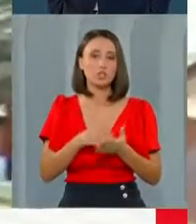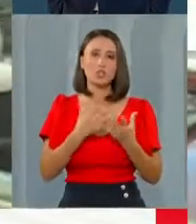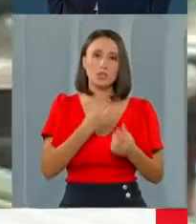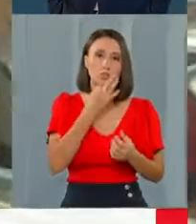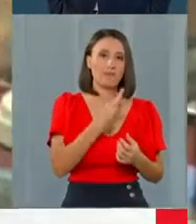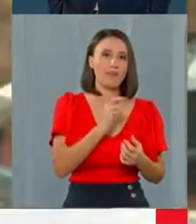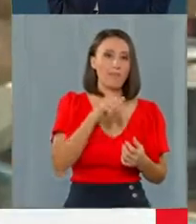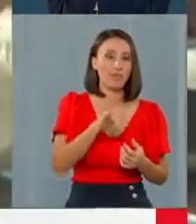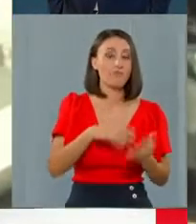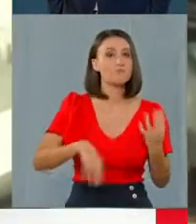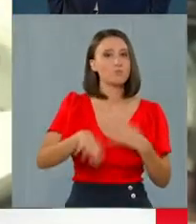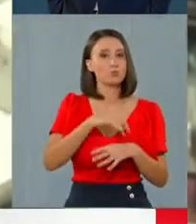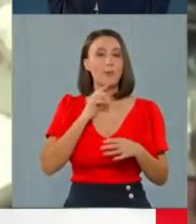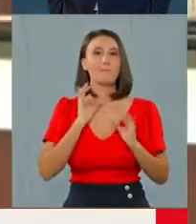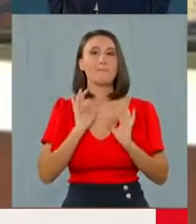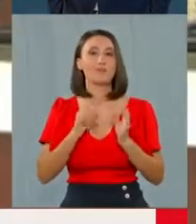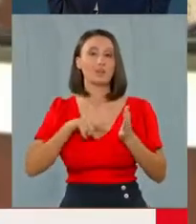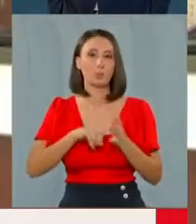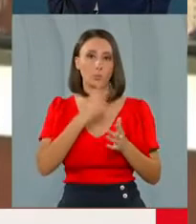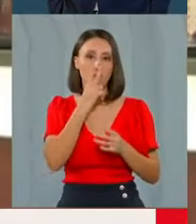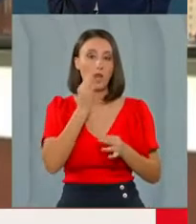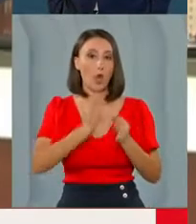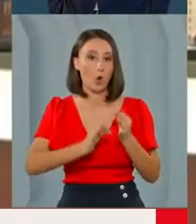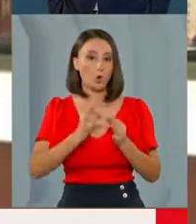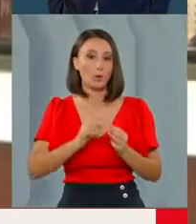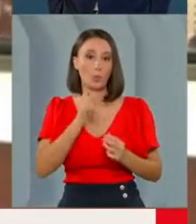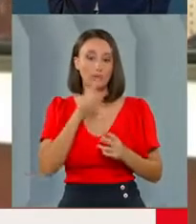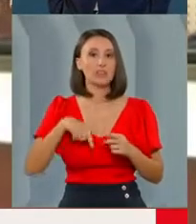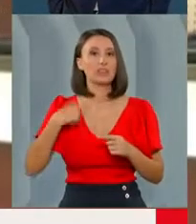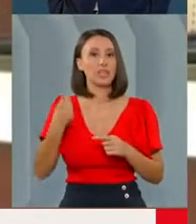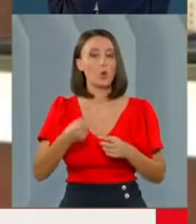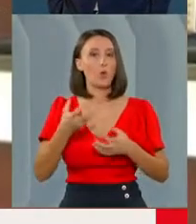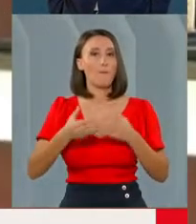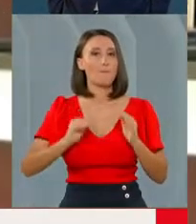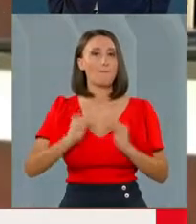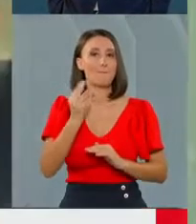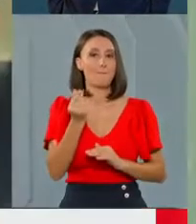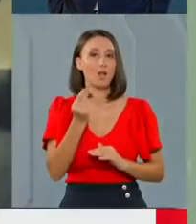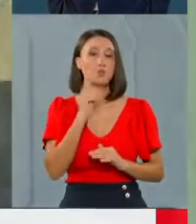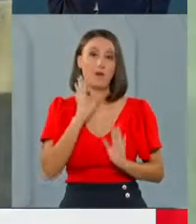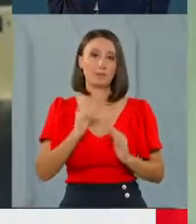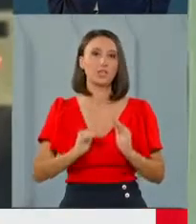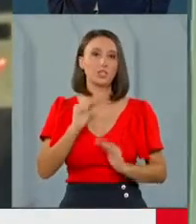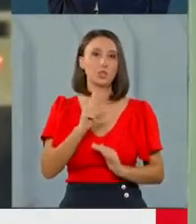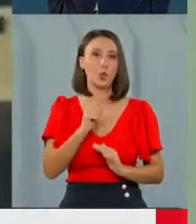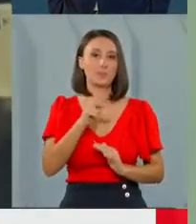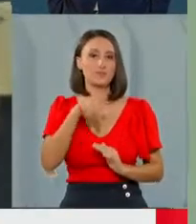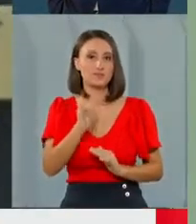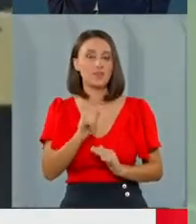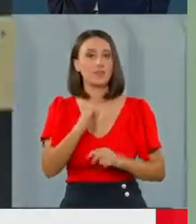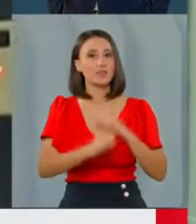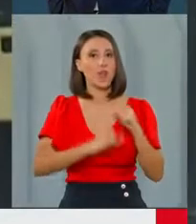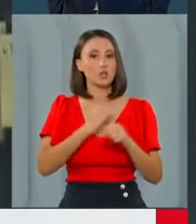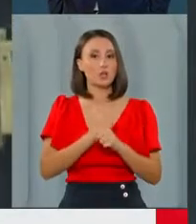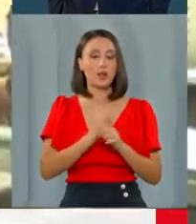Spune că e o furtună aproape perfectă din punct de vedere economic, în care dincolo de inflație avem aceste creșteri de dobânzi, da? La nivel